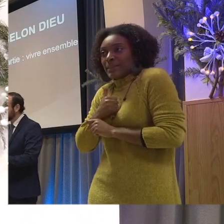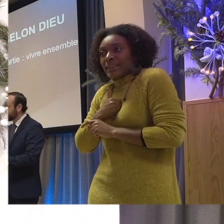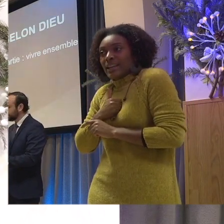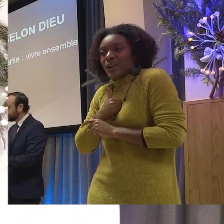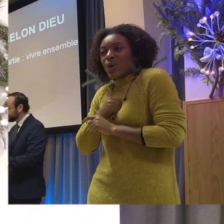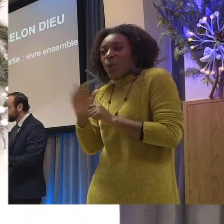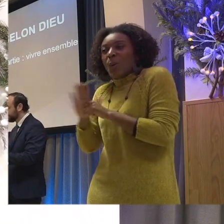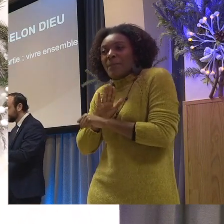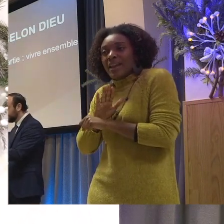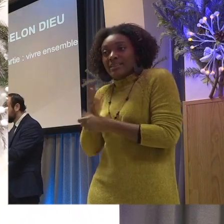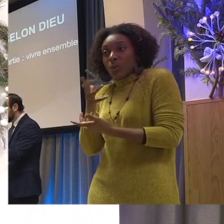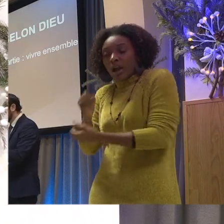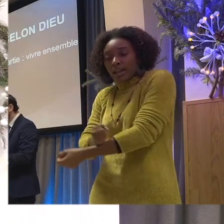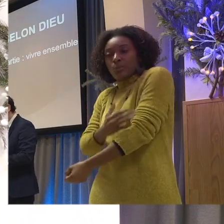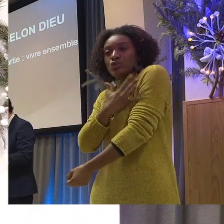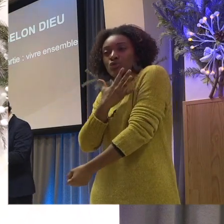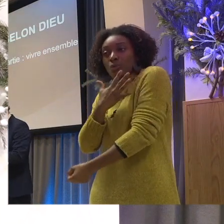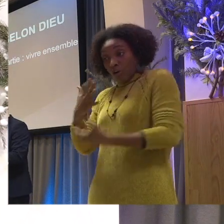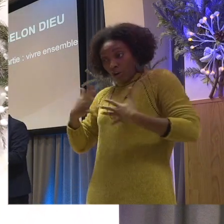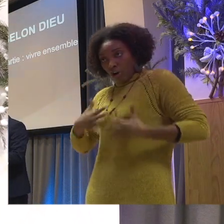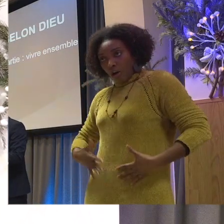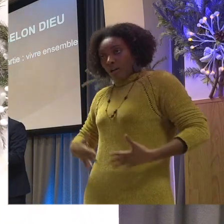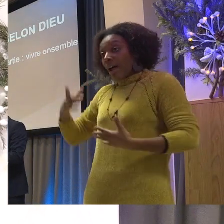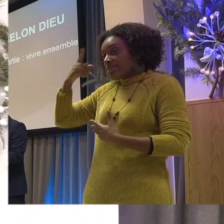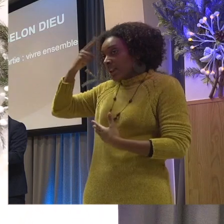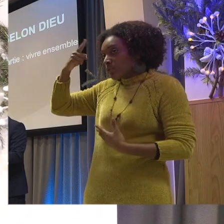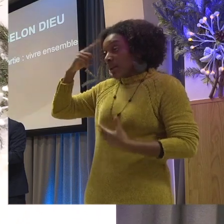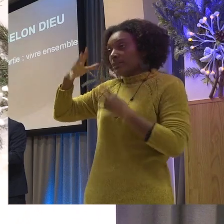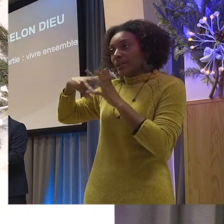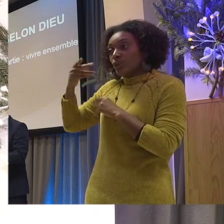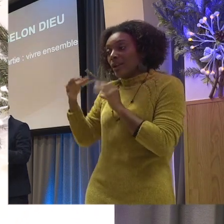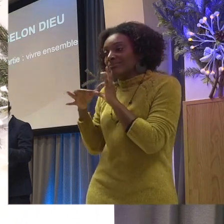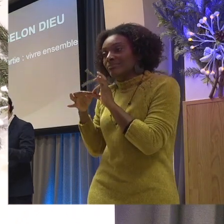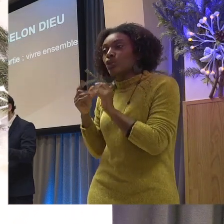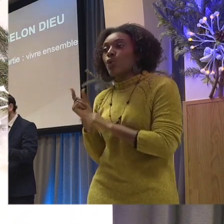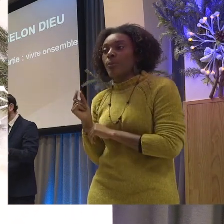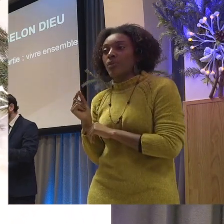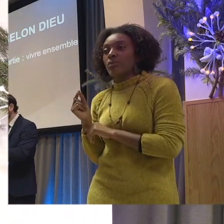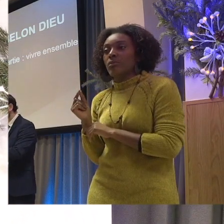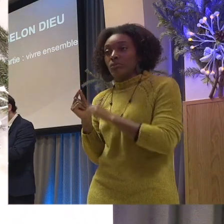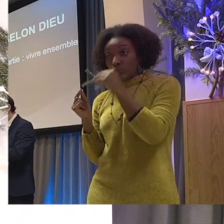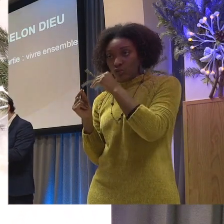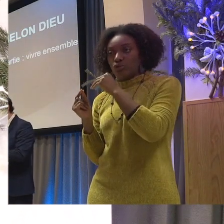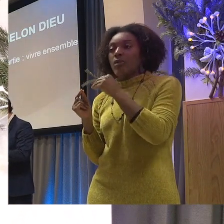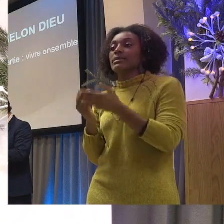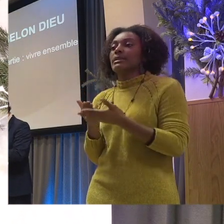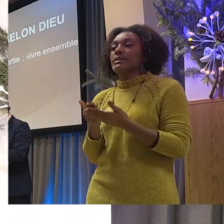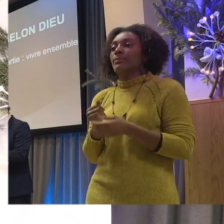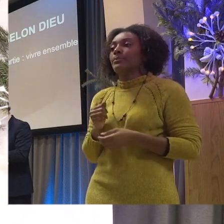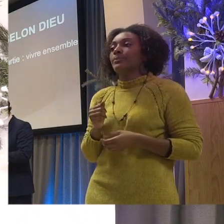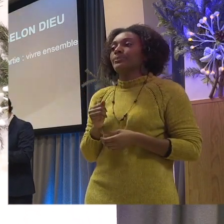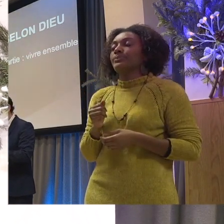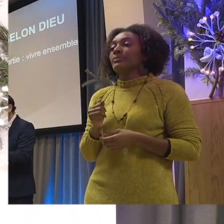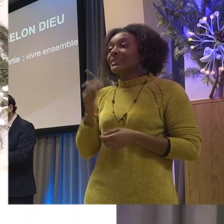physique, émotionnelle, intellectuelle et spirituelle. Gloire à Dieu. Pour plus de détails, je vous renvoie aux prédications qui ont